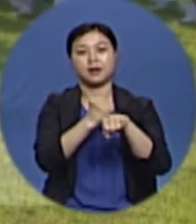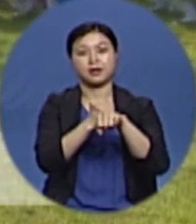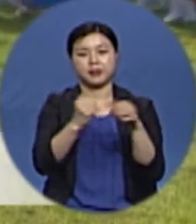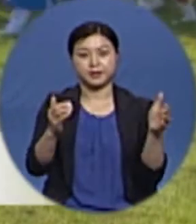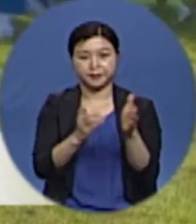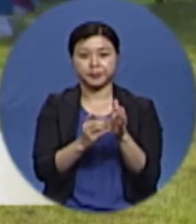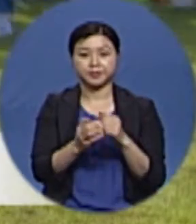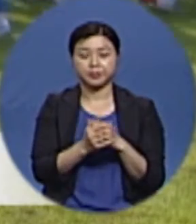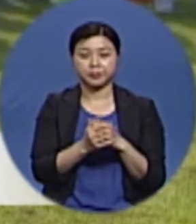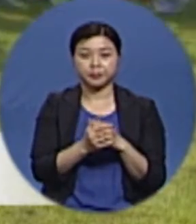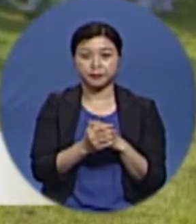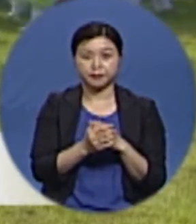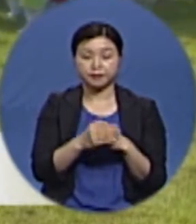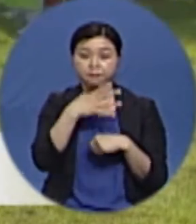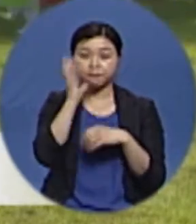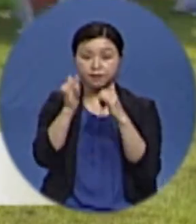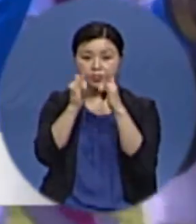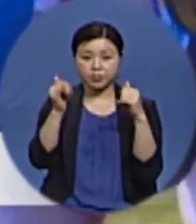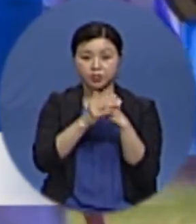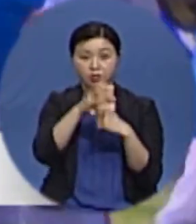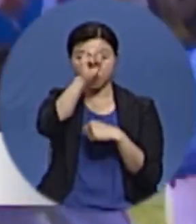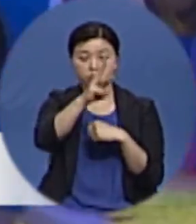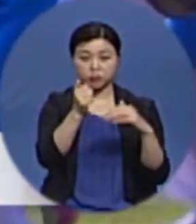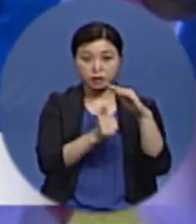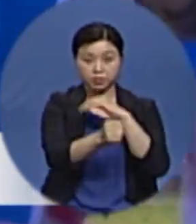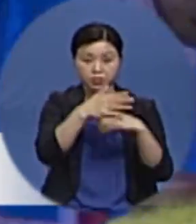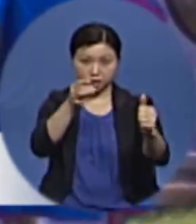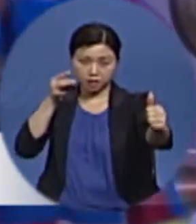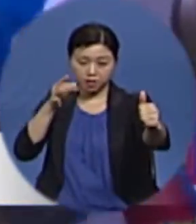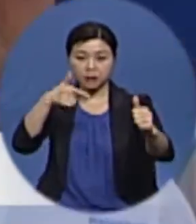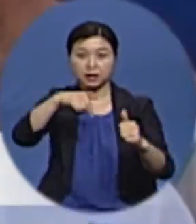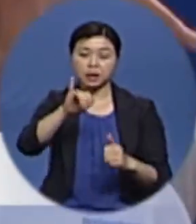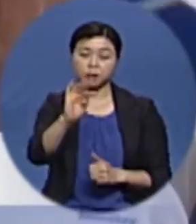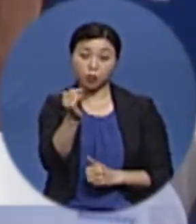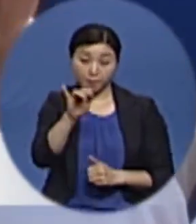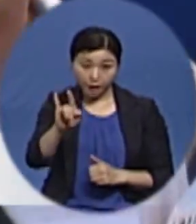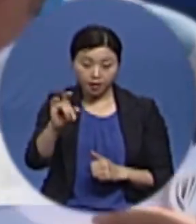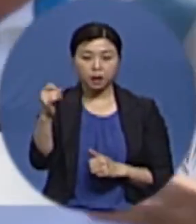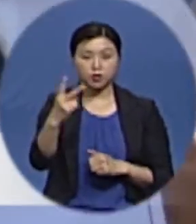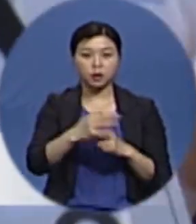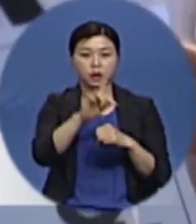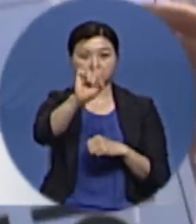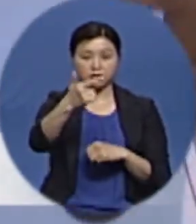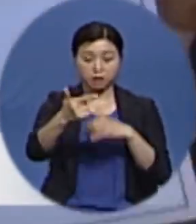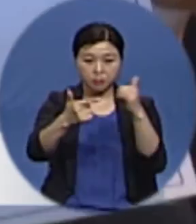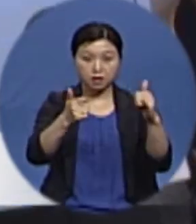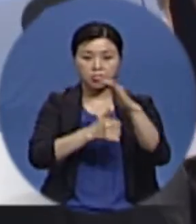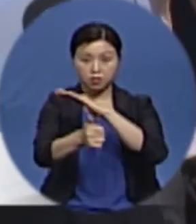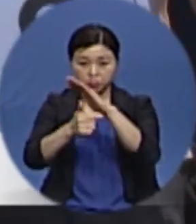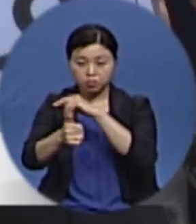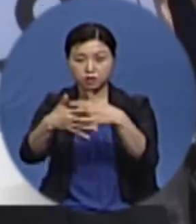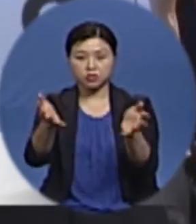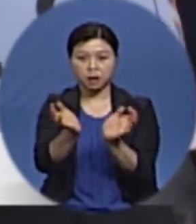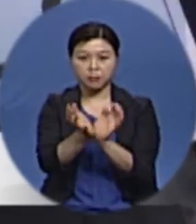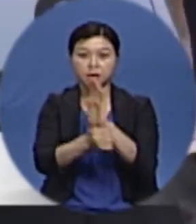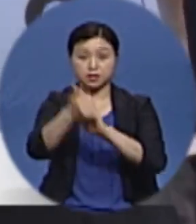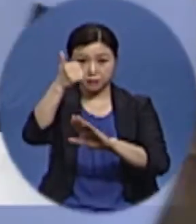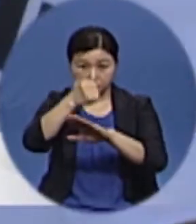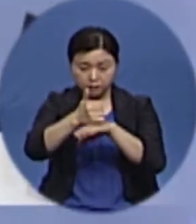이날 어르신들은 광주를 대표해 출전한 양궁의 기보배 선수를 비롯해 총 16명 선수단의 승리를